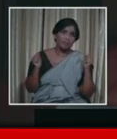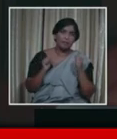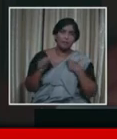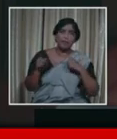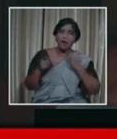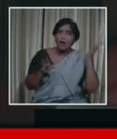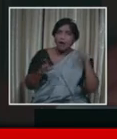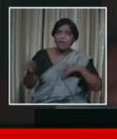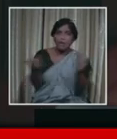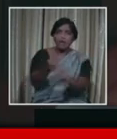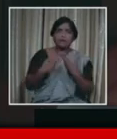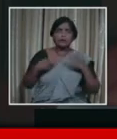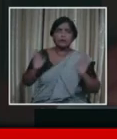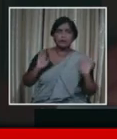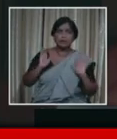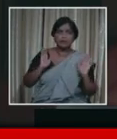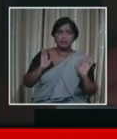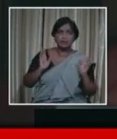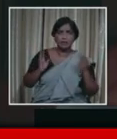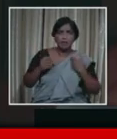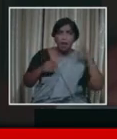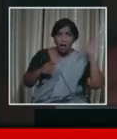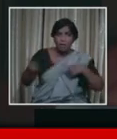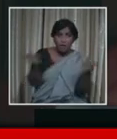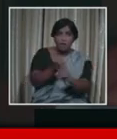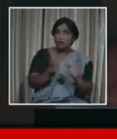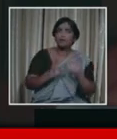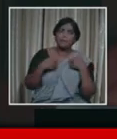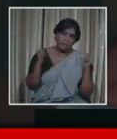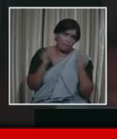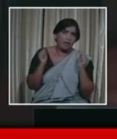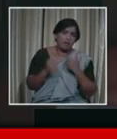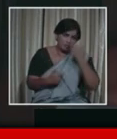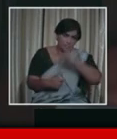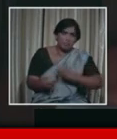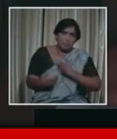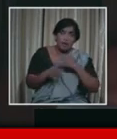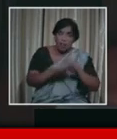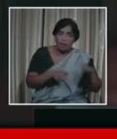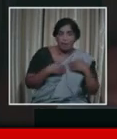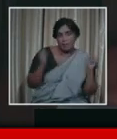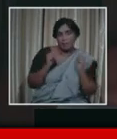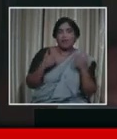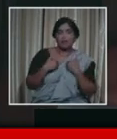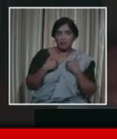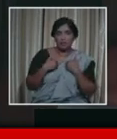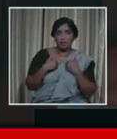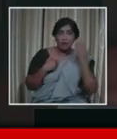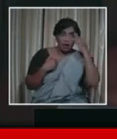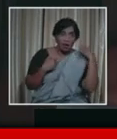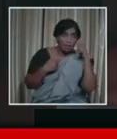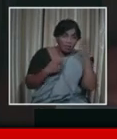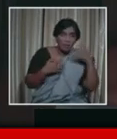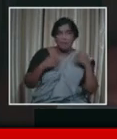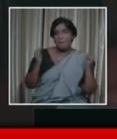dene mei mangga ave mang yudha keran dene mei mangga ave mama bayai mang menu ave mama bayai mage daruwa menu ave mama bayai mage demo piam menu ave